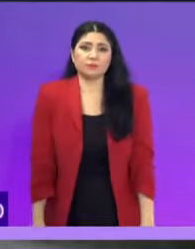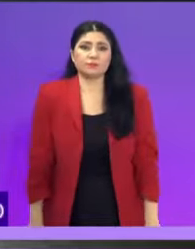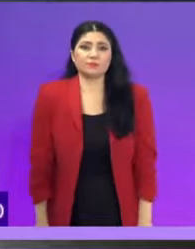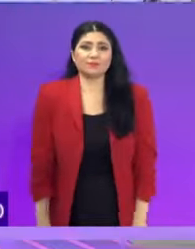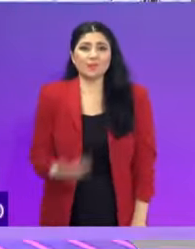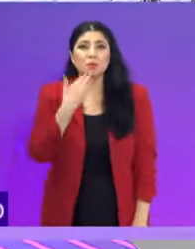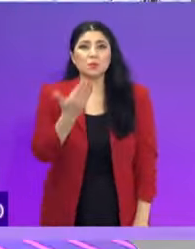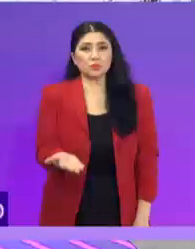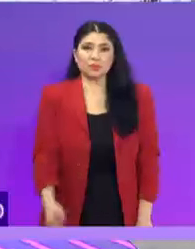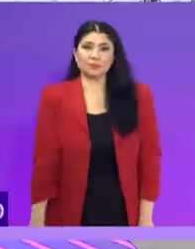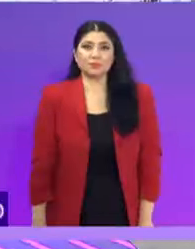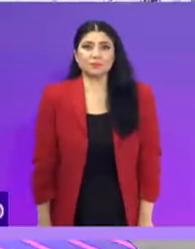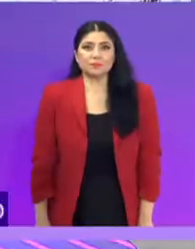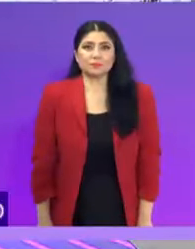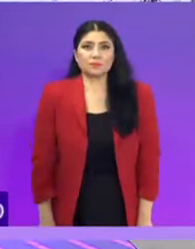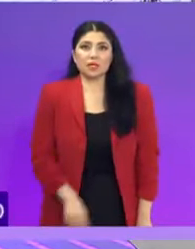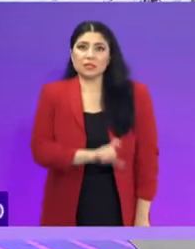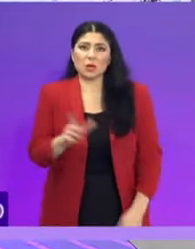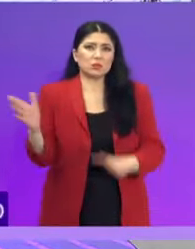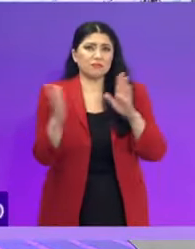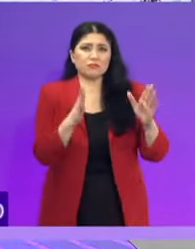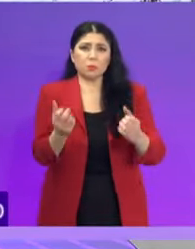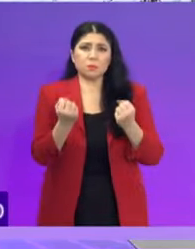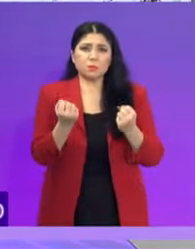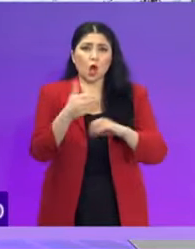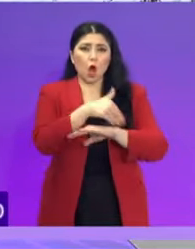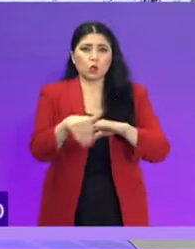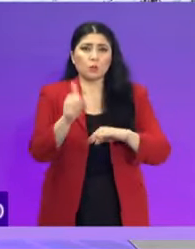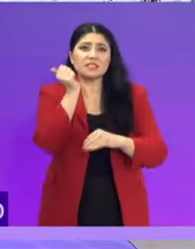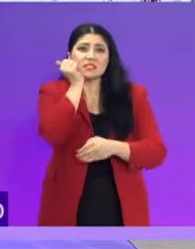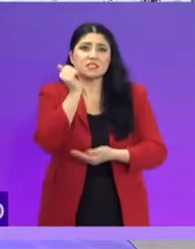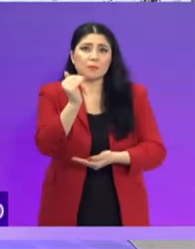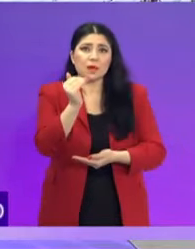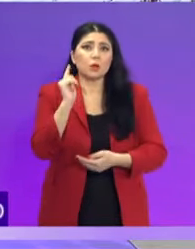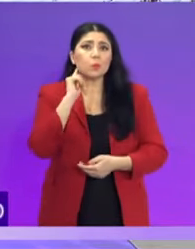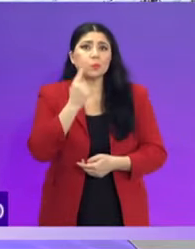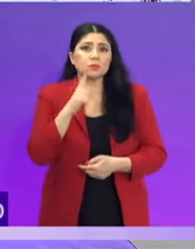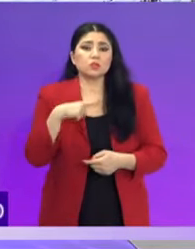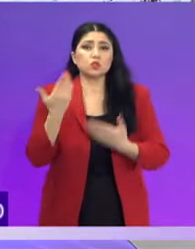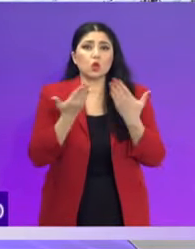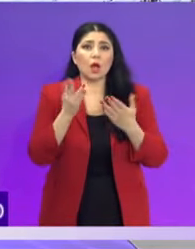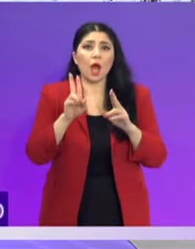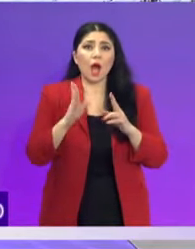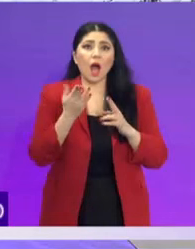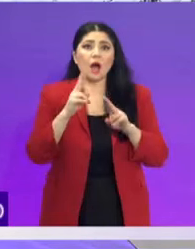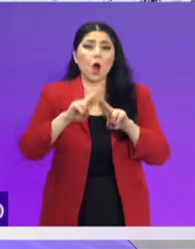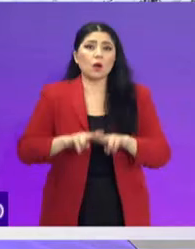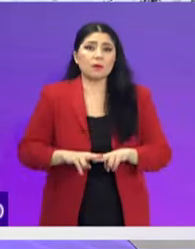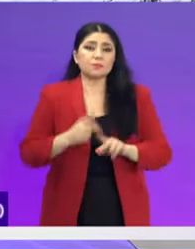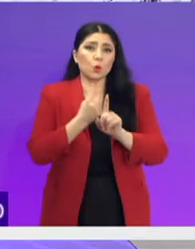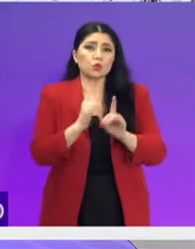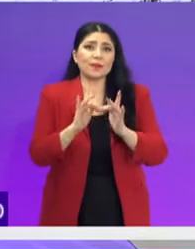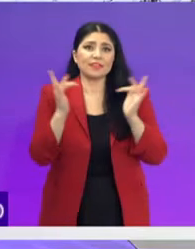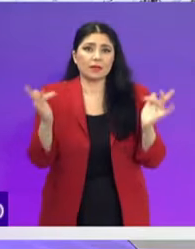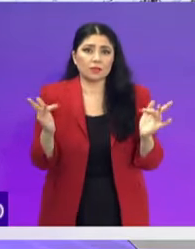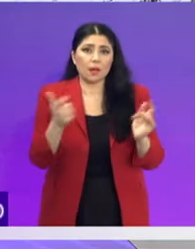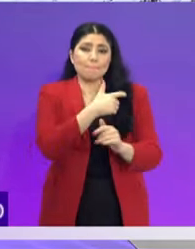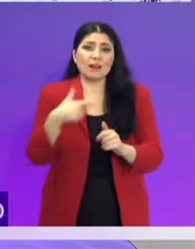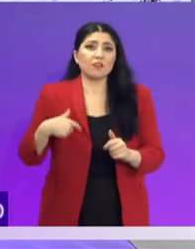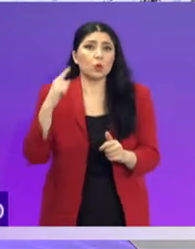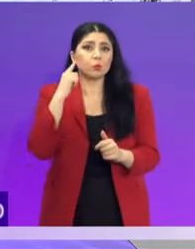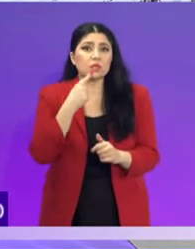Ligia, mulțumim! Din cauza viscolului și a drumurilor zăpezite în Buzău, sunt școli care au trecut în scenariul online.